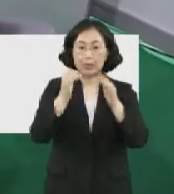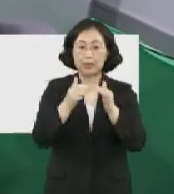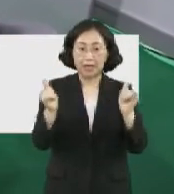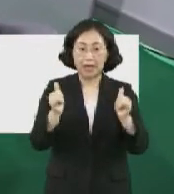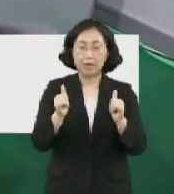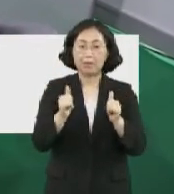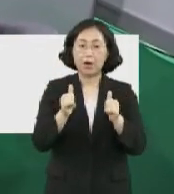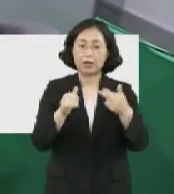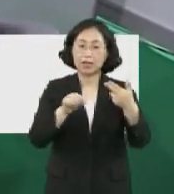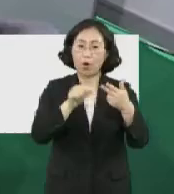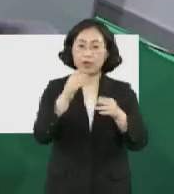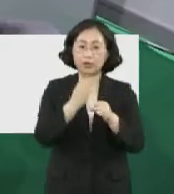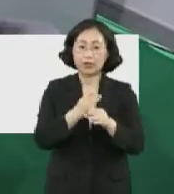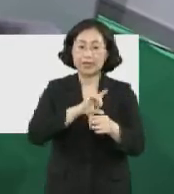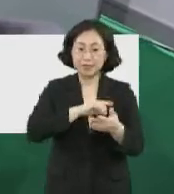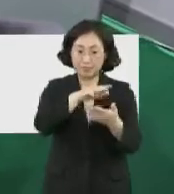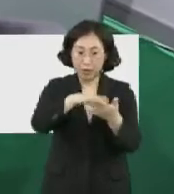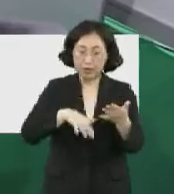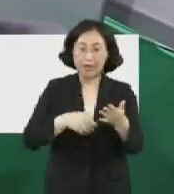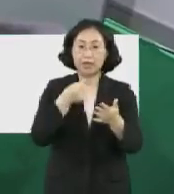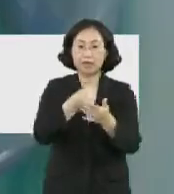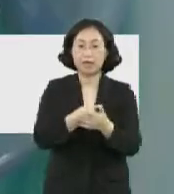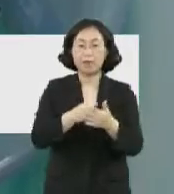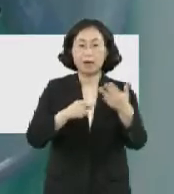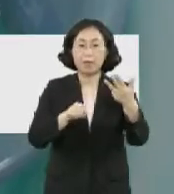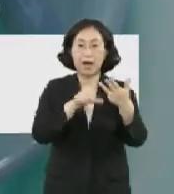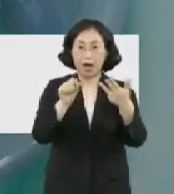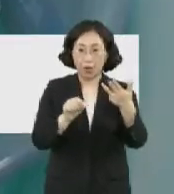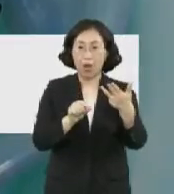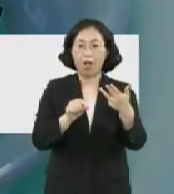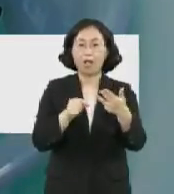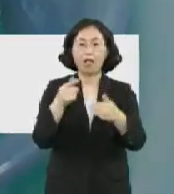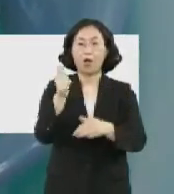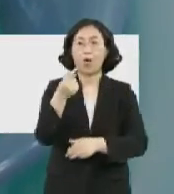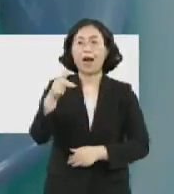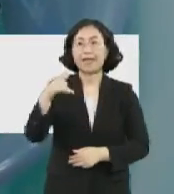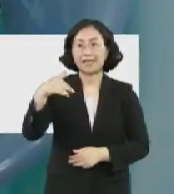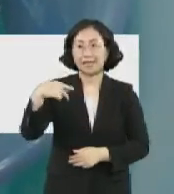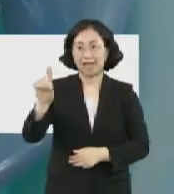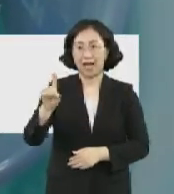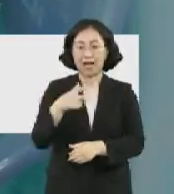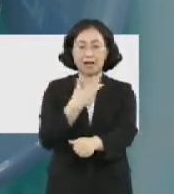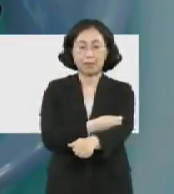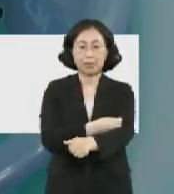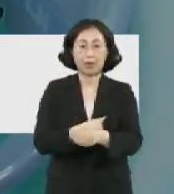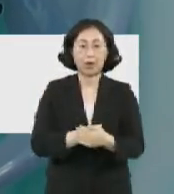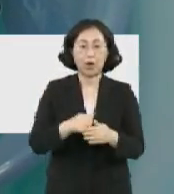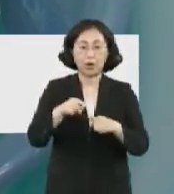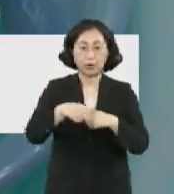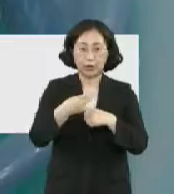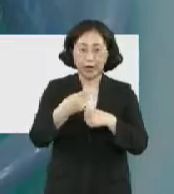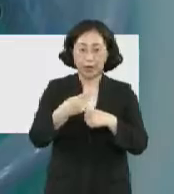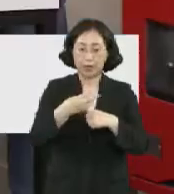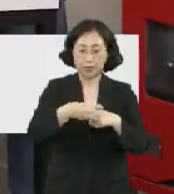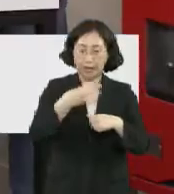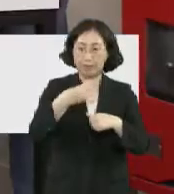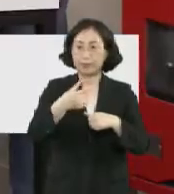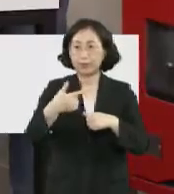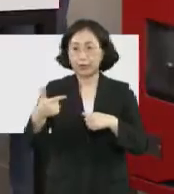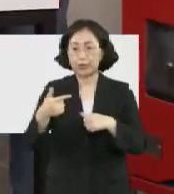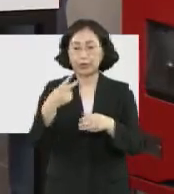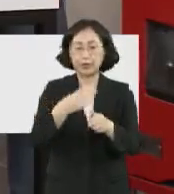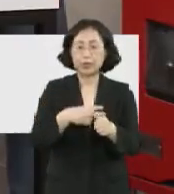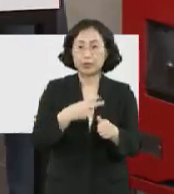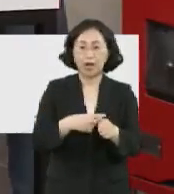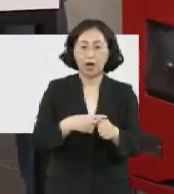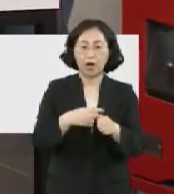대상자 명단이 확정되면 다음달 중에 화이자 백신을 접종 봤습니다 한편 초등학교 3학년에서 6학년